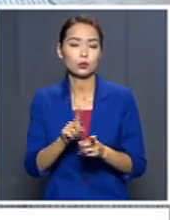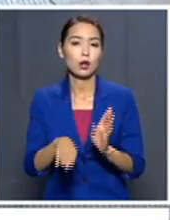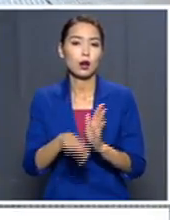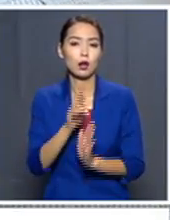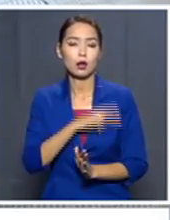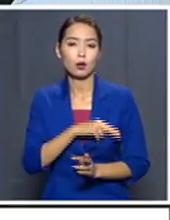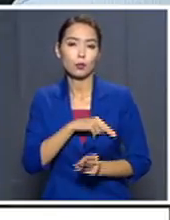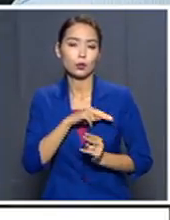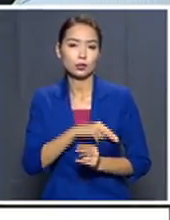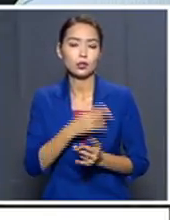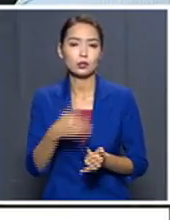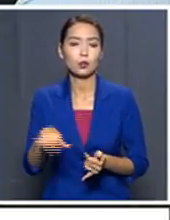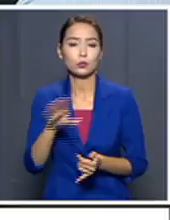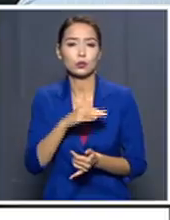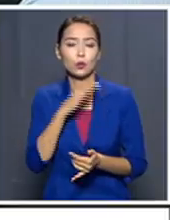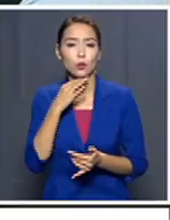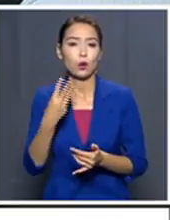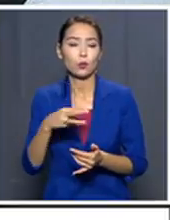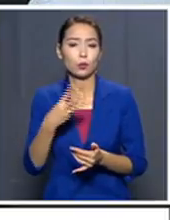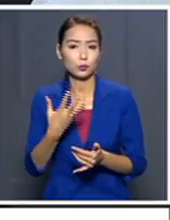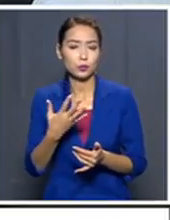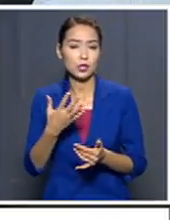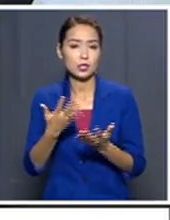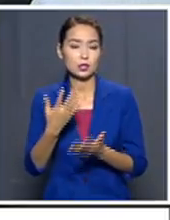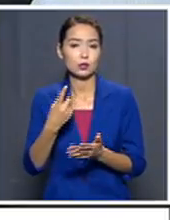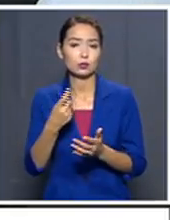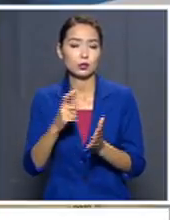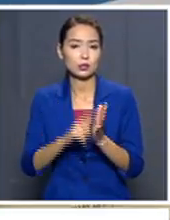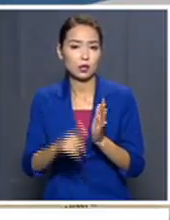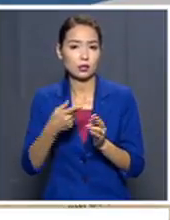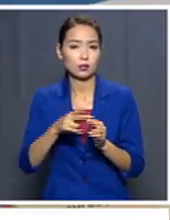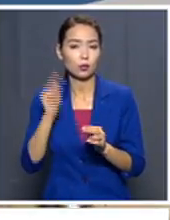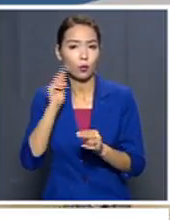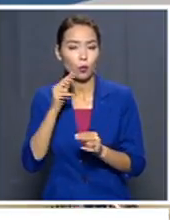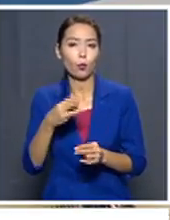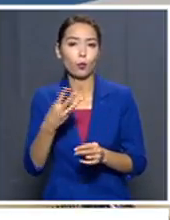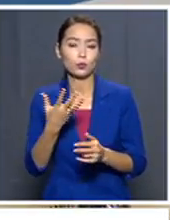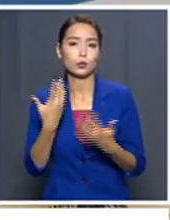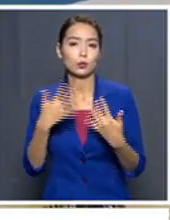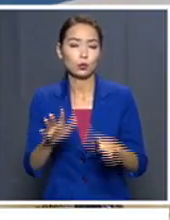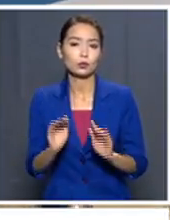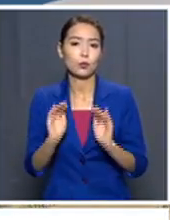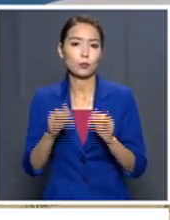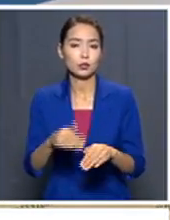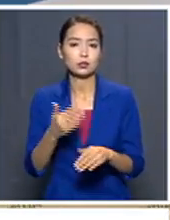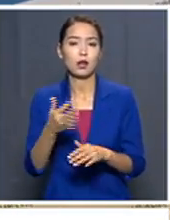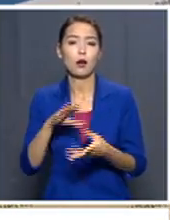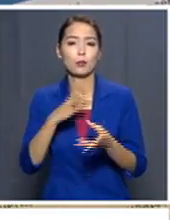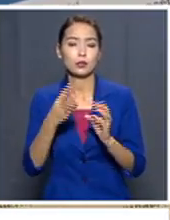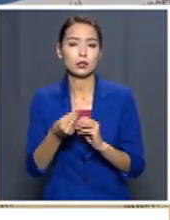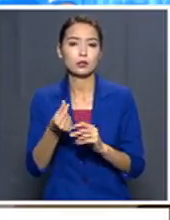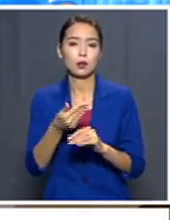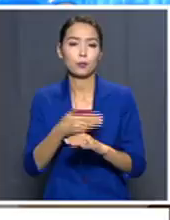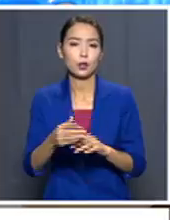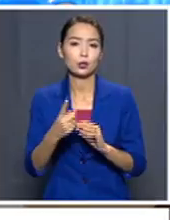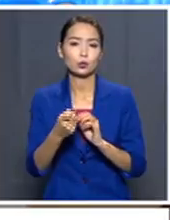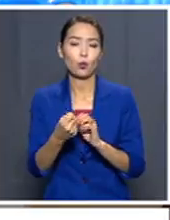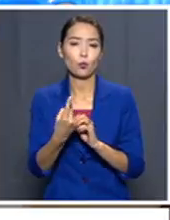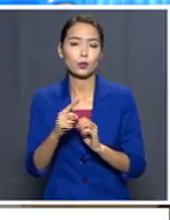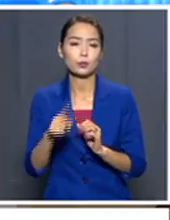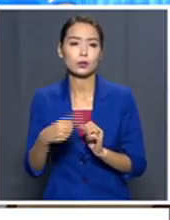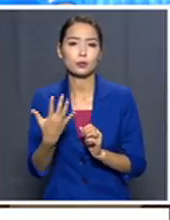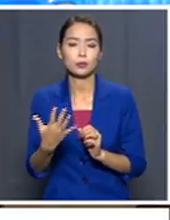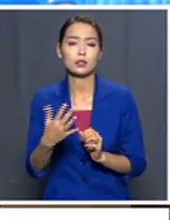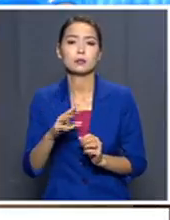жылы 97 адам оқыса, оның 35-і кәсіпкер атанған. Жобалардың жалпы құны 111,5 миллион теңге. Қапшағай